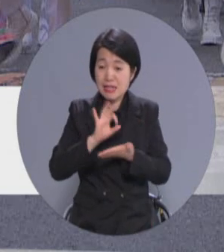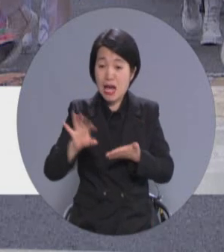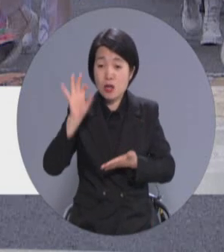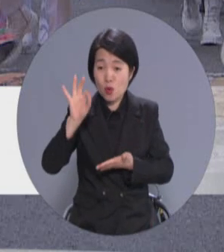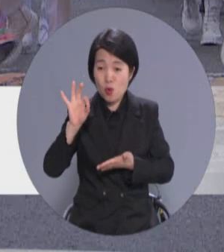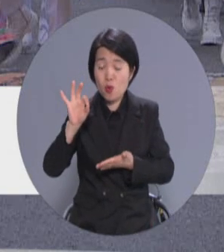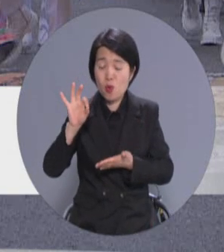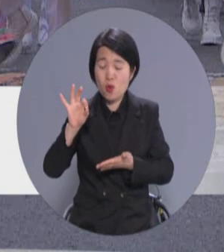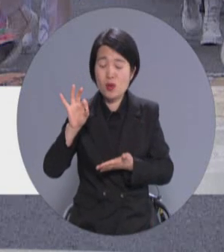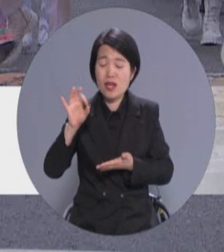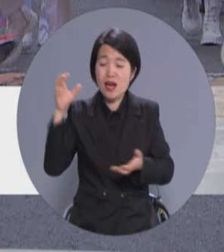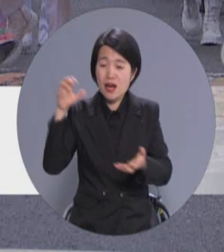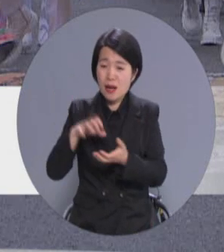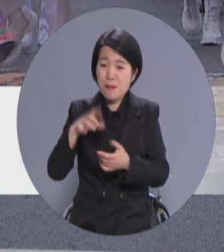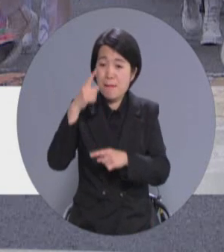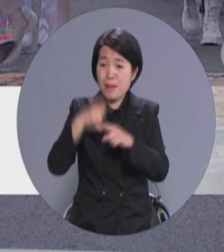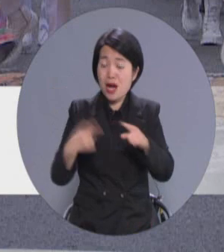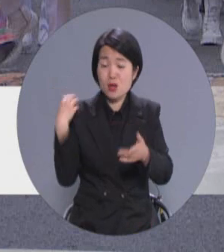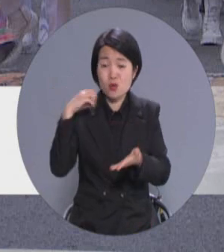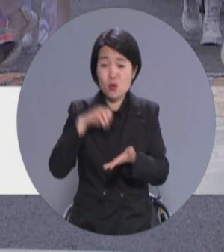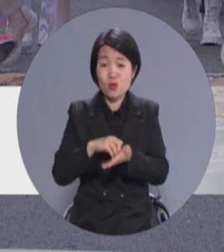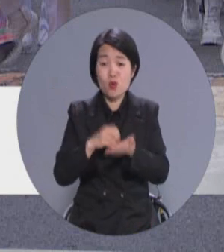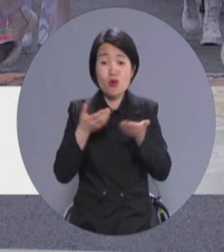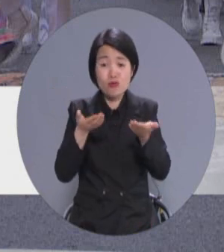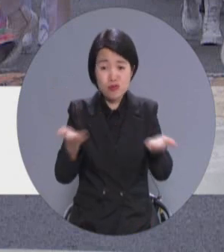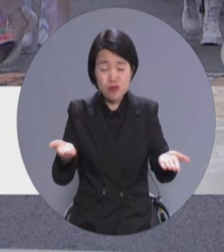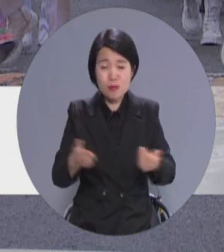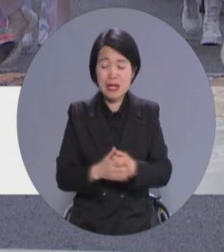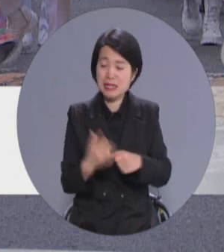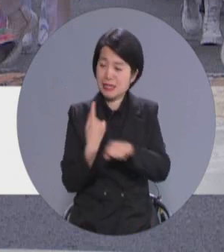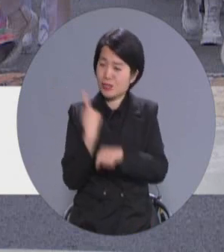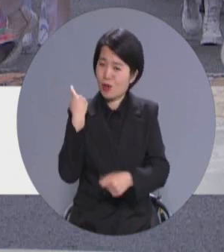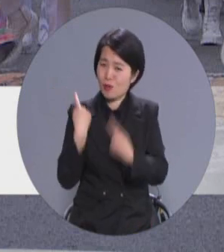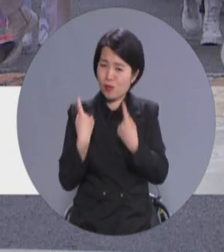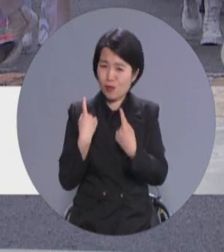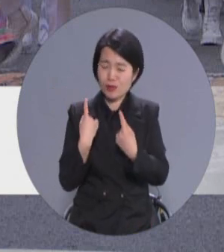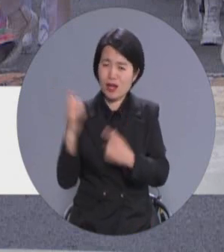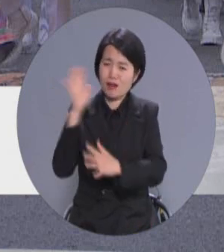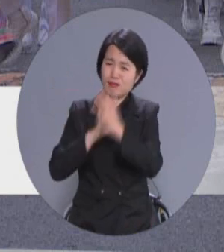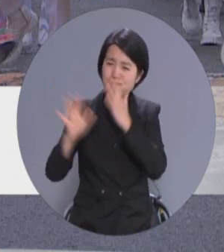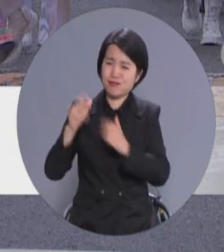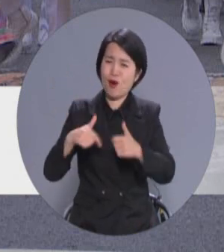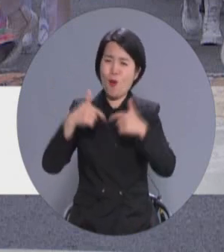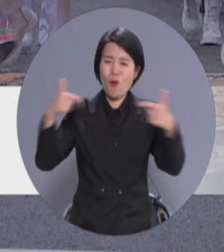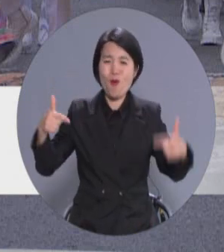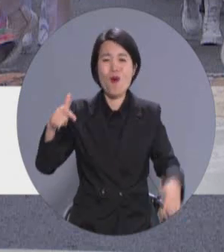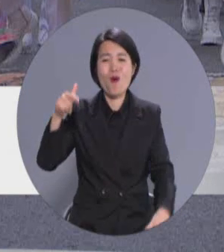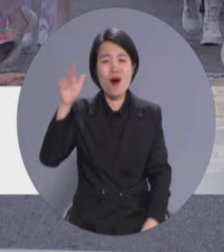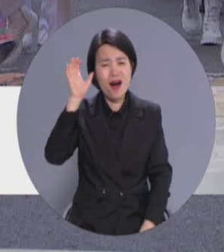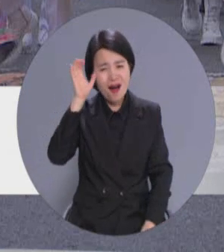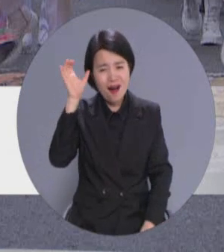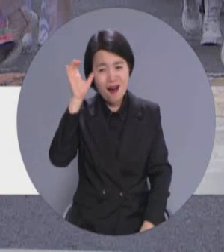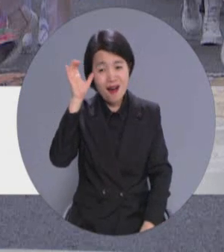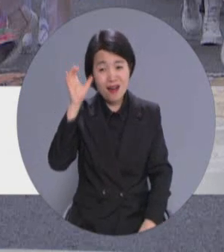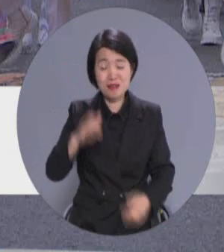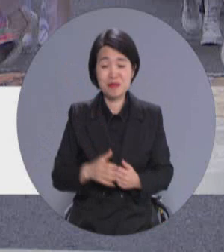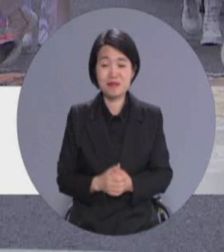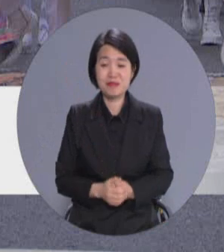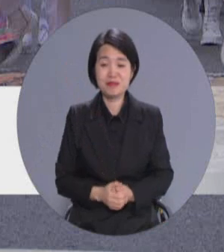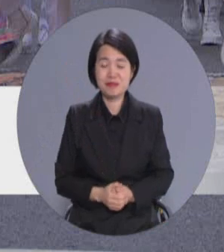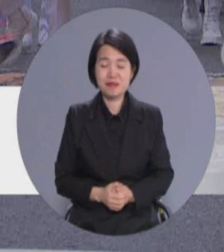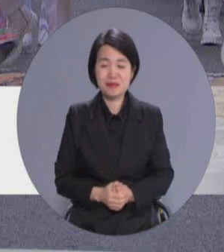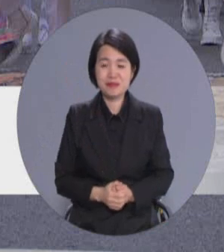절반을 돌려받는 반값 관광까지 더해져 지난해보다 더 많은 이들이 찾을 것으로 기대됩니다. 박종호